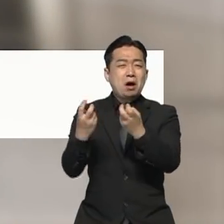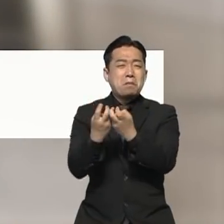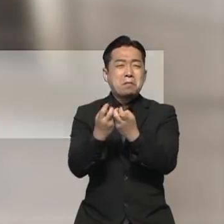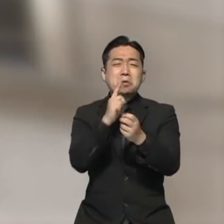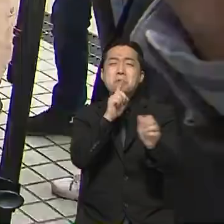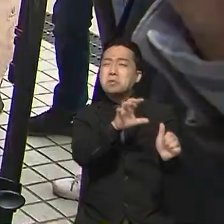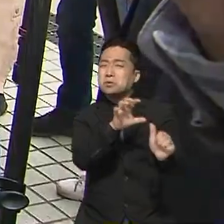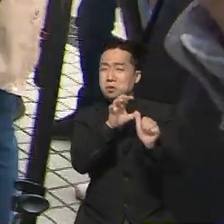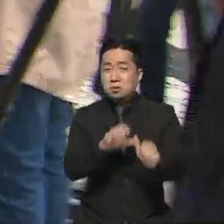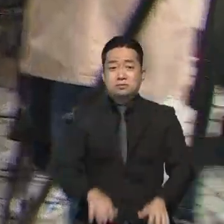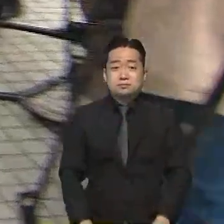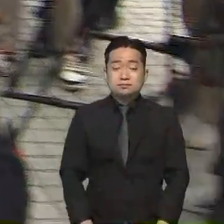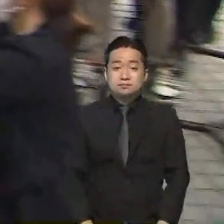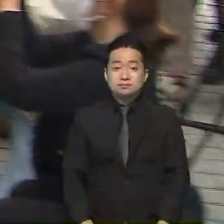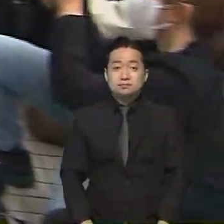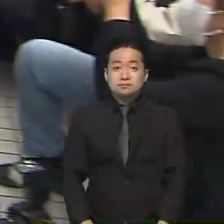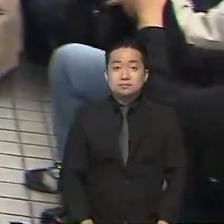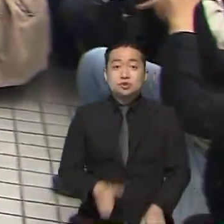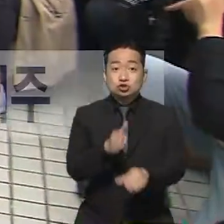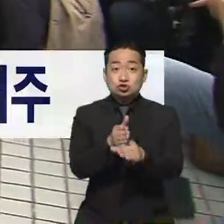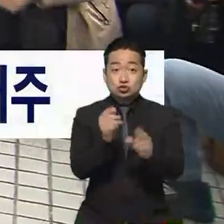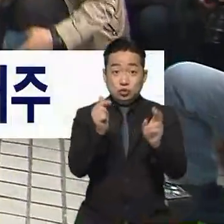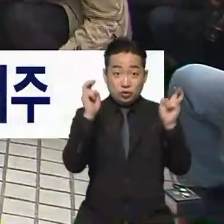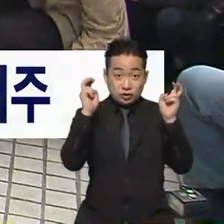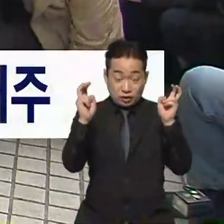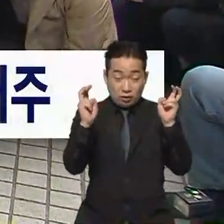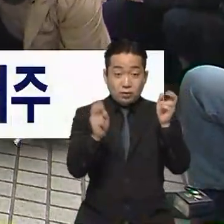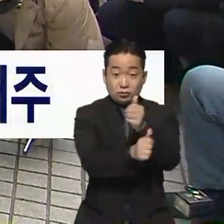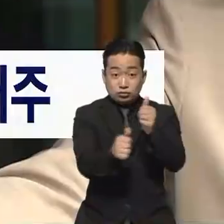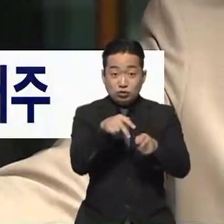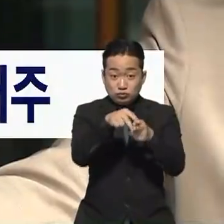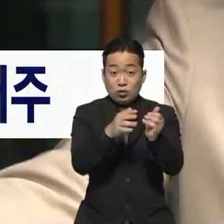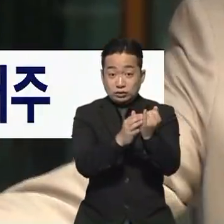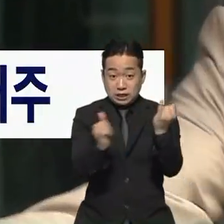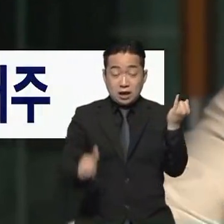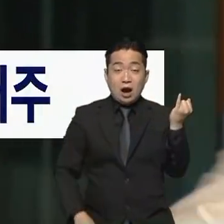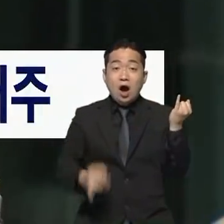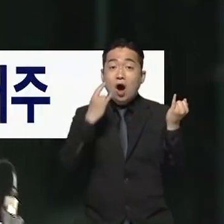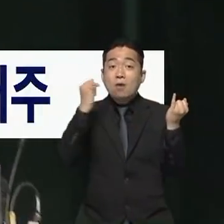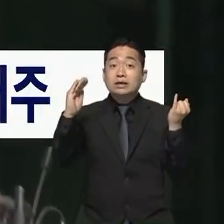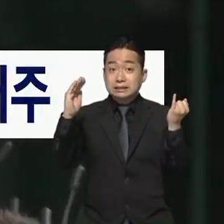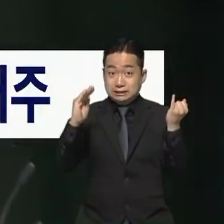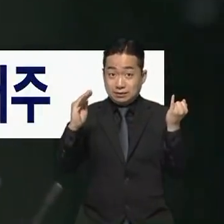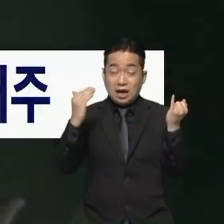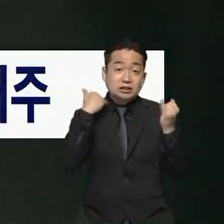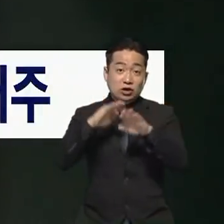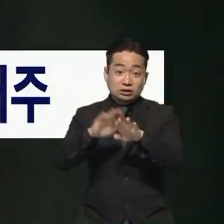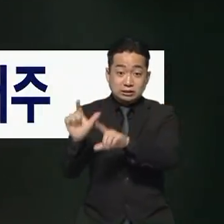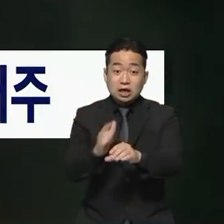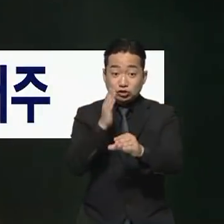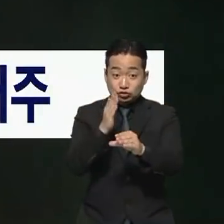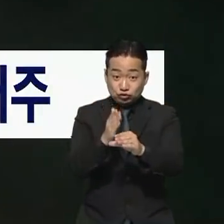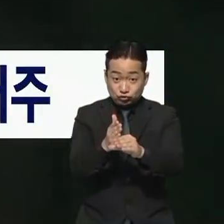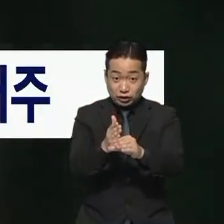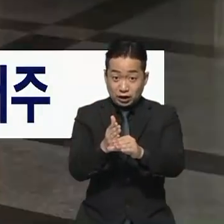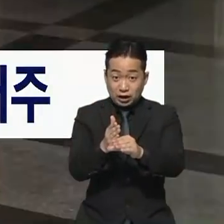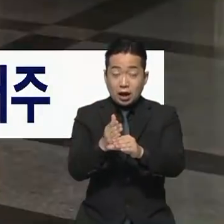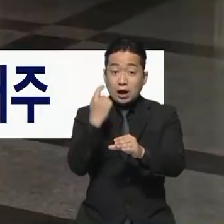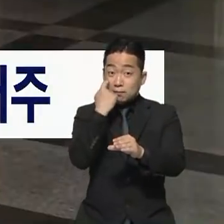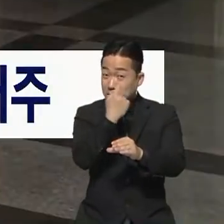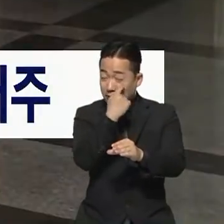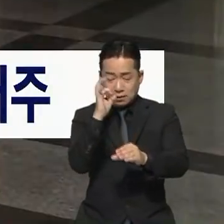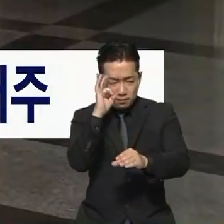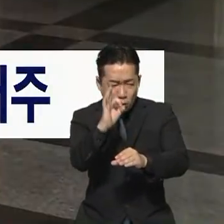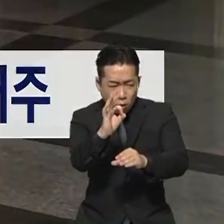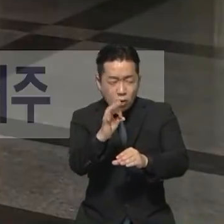같고. 이영 중소벤처기업부 장관 후보자도 자신의 어머니 명의로 된 집에 전세로 거주하는 사실이 알려져 증여세 회피